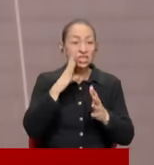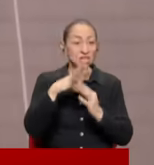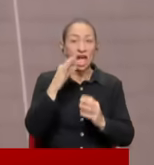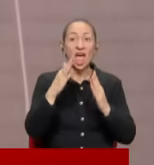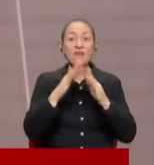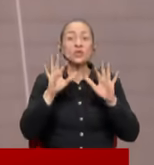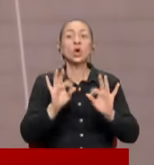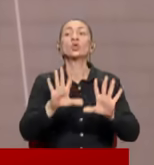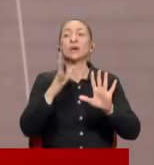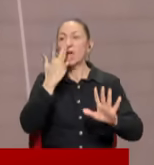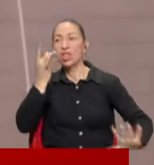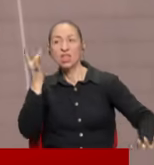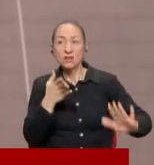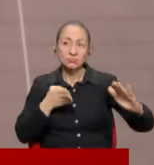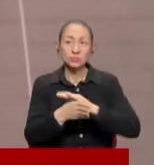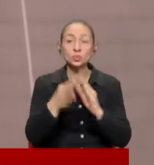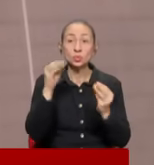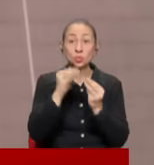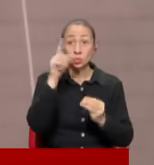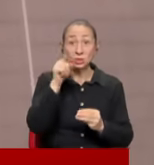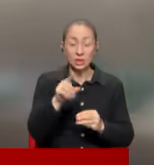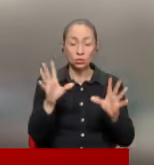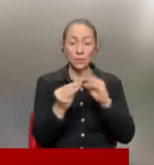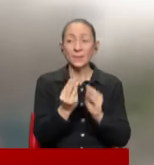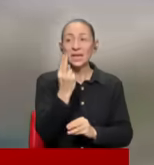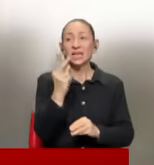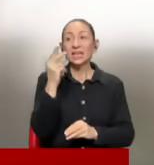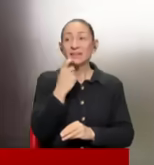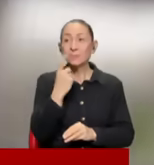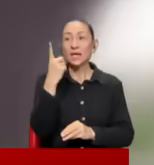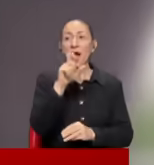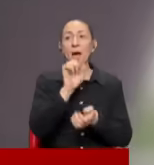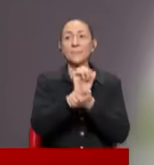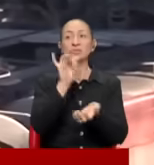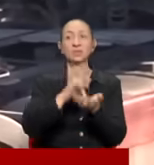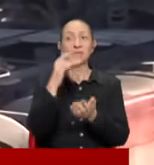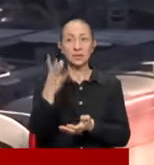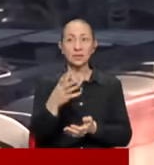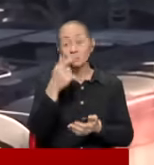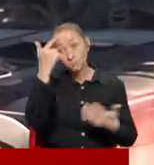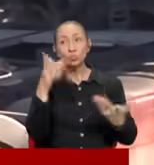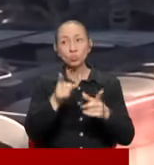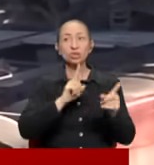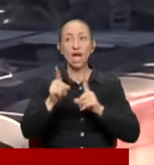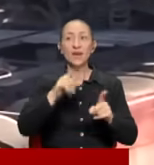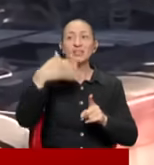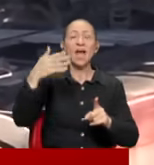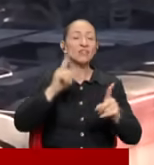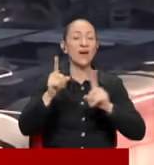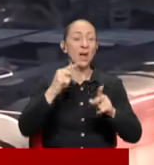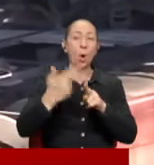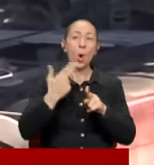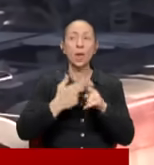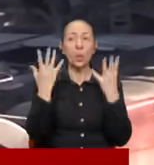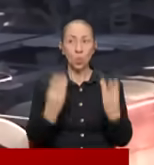konut dokunulmazlığını ihlal gibi suçlardan toplamda 7 yıl 1 ay hapis cezası verildi. Umarız ki bu dava diğer tüm